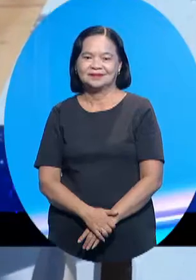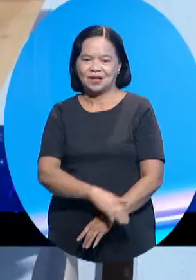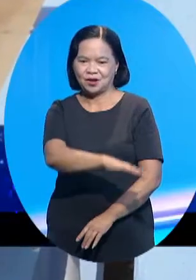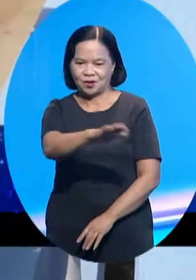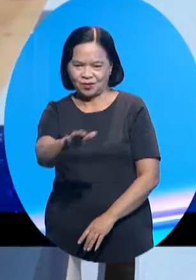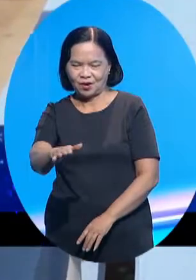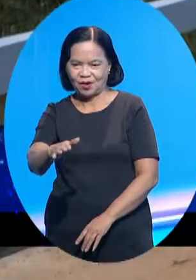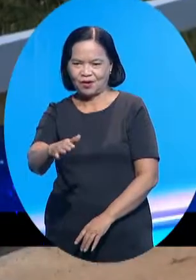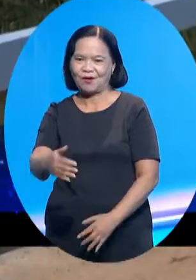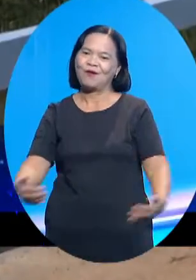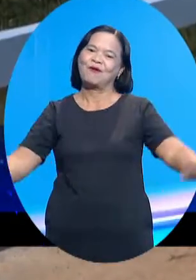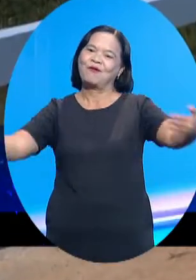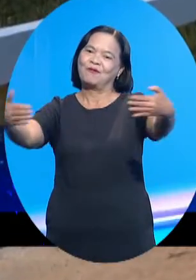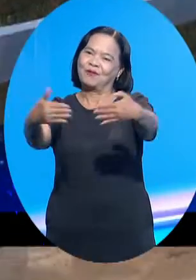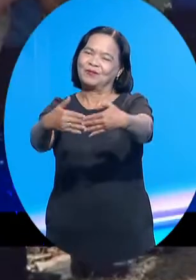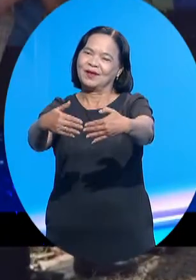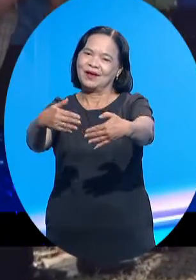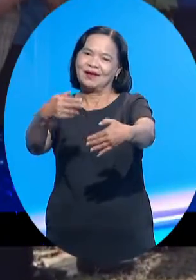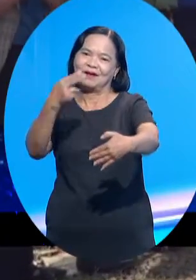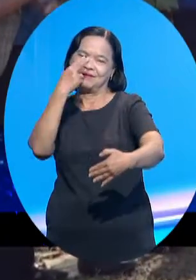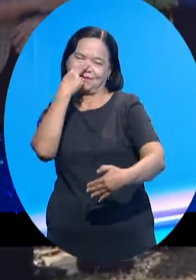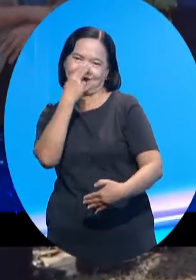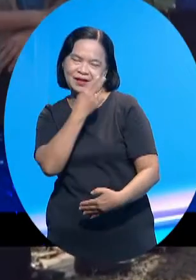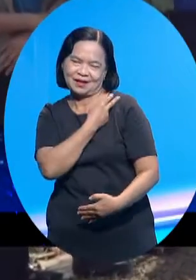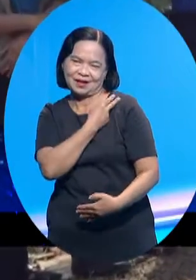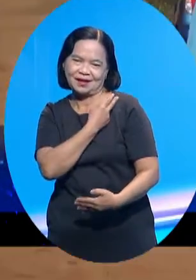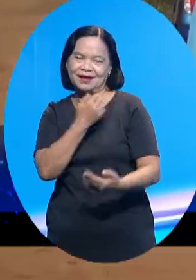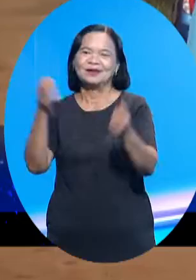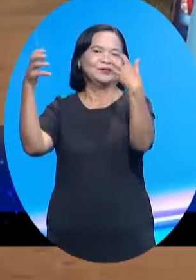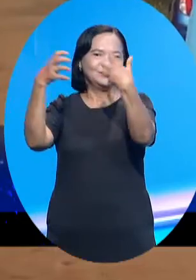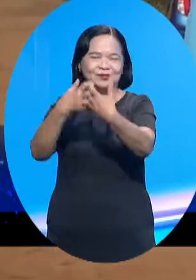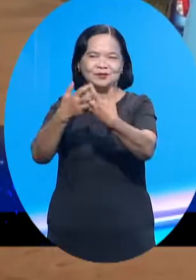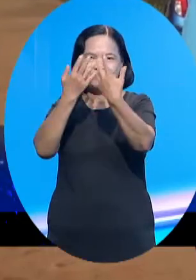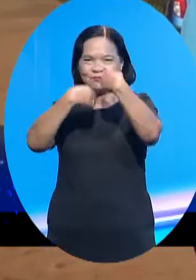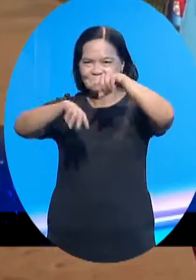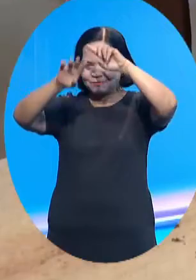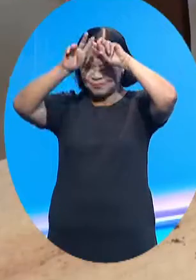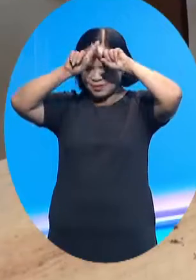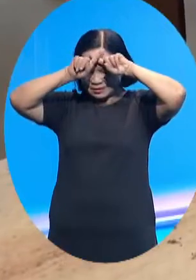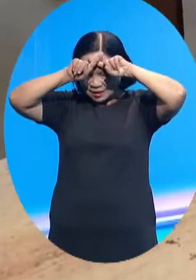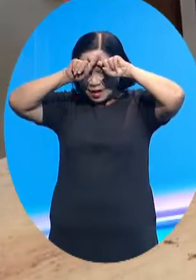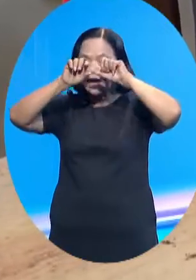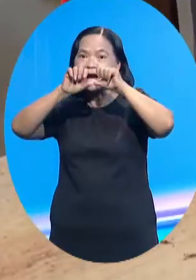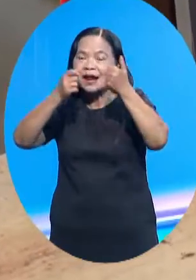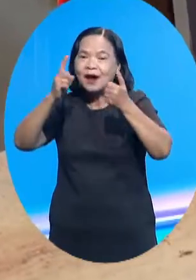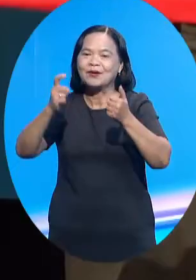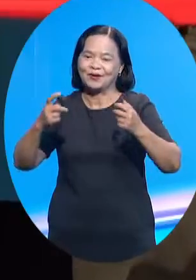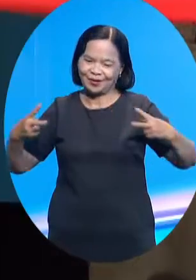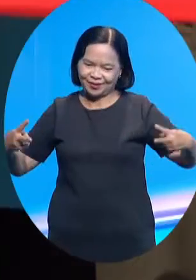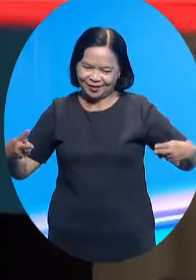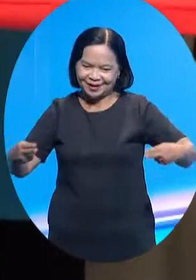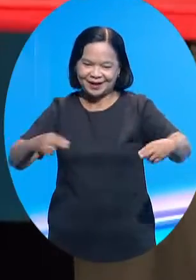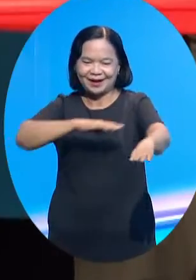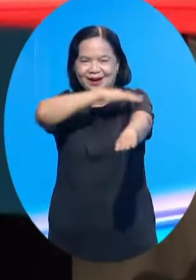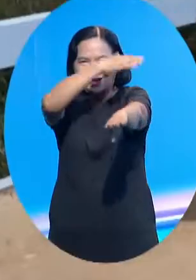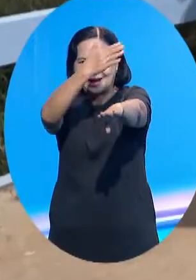Đoàn từ thiện vòng tay việt nam phối hợp cùng đoàn y bác sĩ thuyện Nguyễn Thành phố Hồ Chí Minh cùng nhiều đơn vị tại Đắc Nông đã tổ chức lễ khánh thành cầu tình